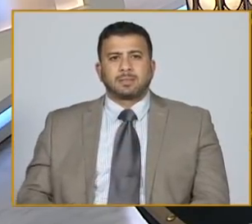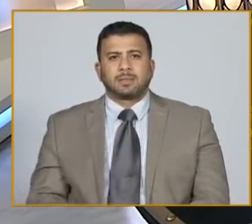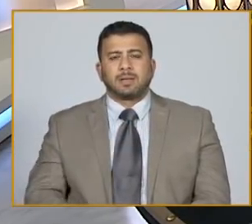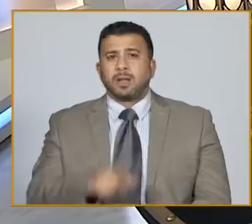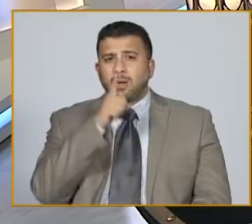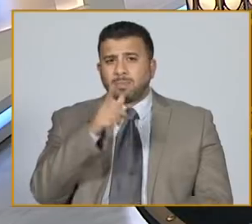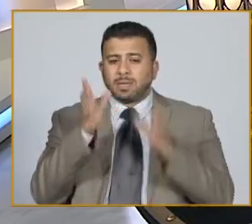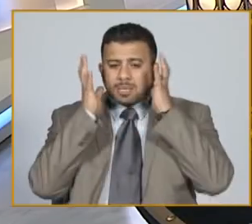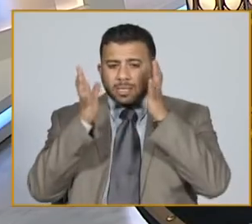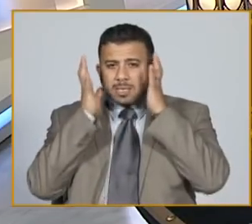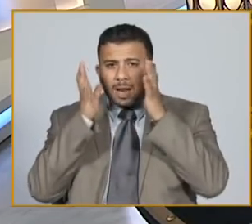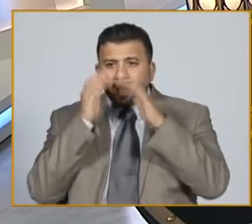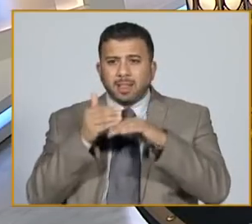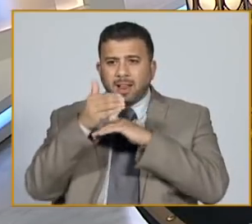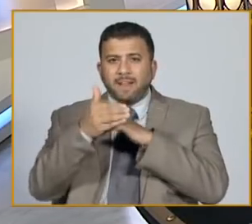الفجر أصلي ركعتين؟